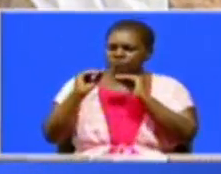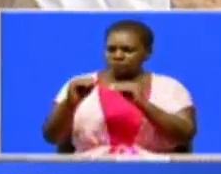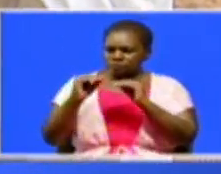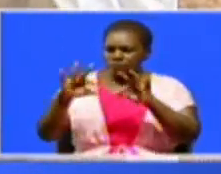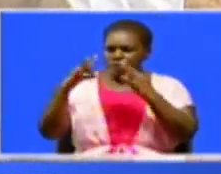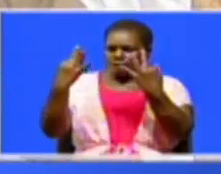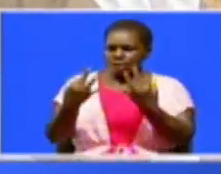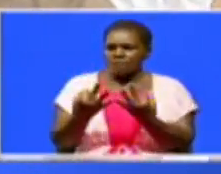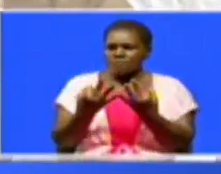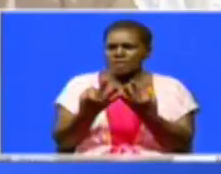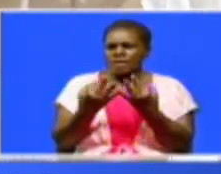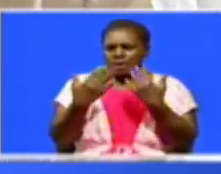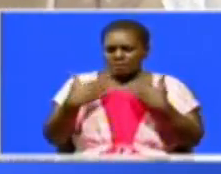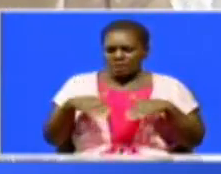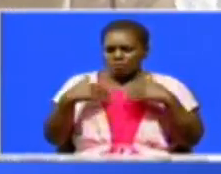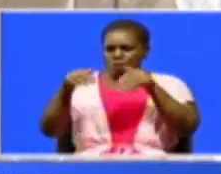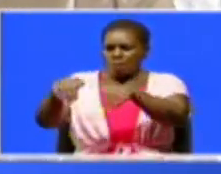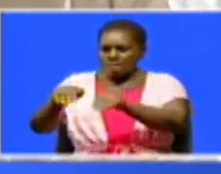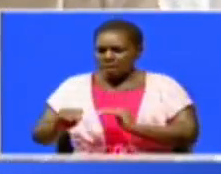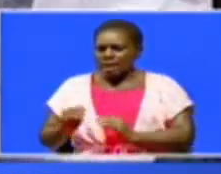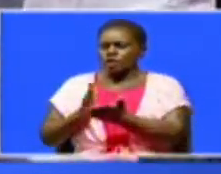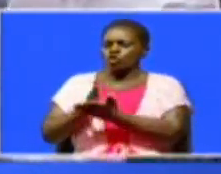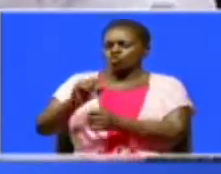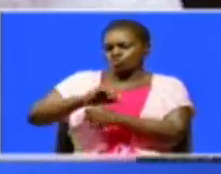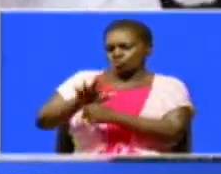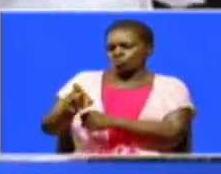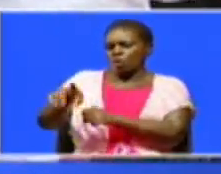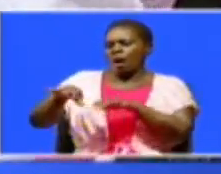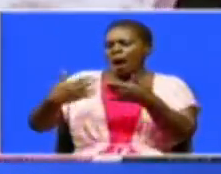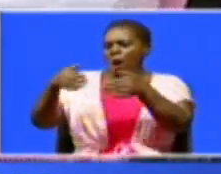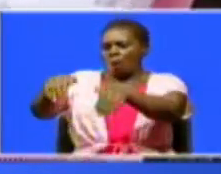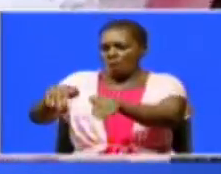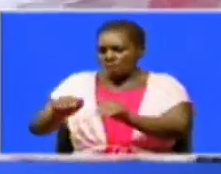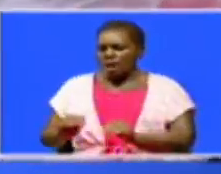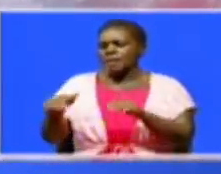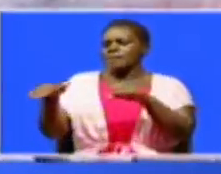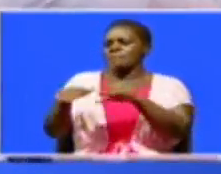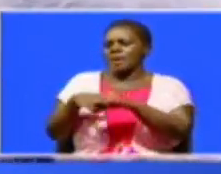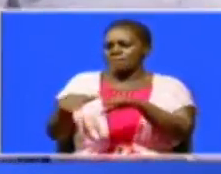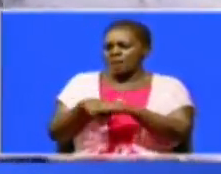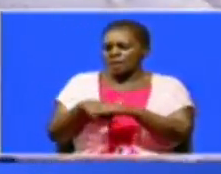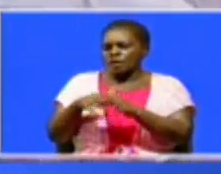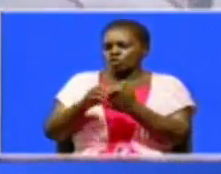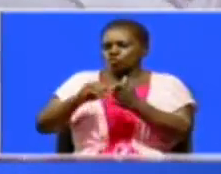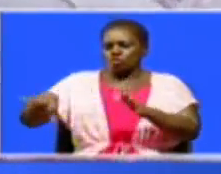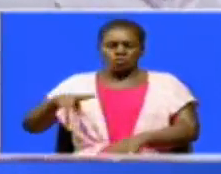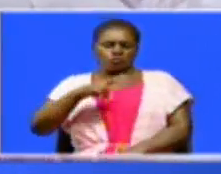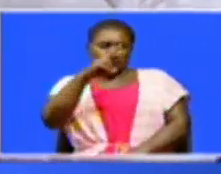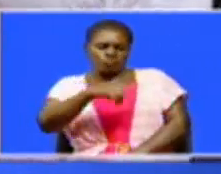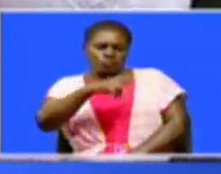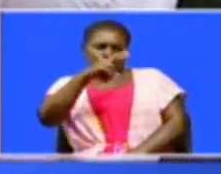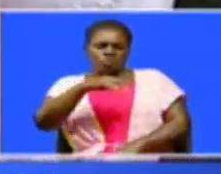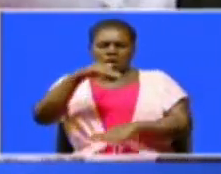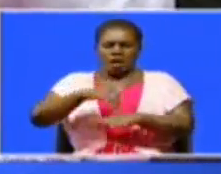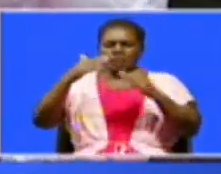kwa familia za wanaofariki kutokana na maradhi ya COVID-19 jinsi ya kuwazika wapendwa wao ili kuondoa unyanyapaa kwa waathiriwa